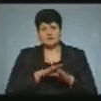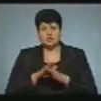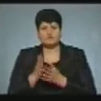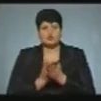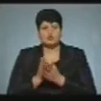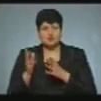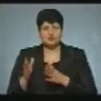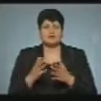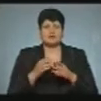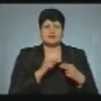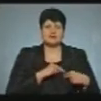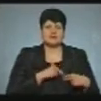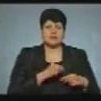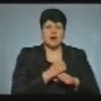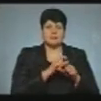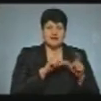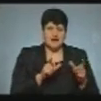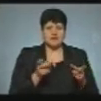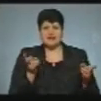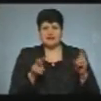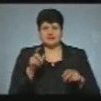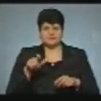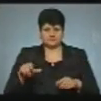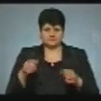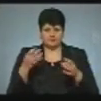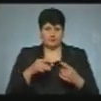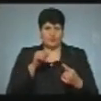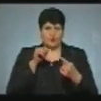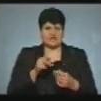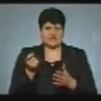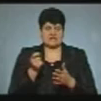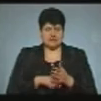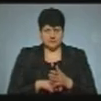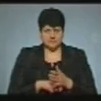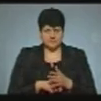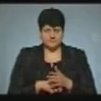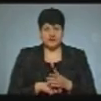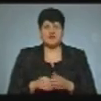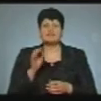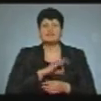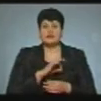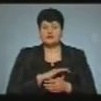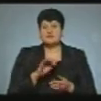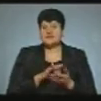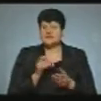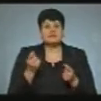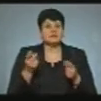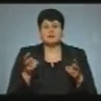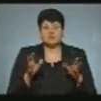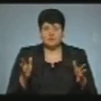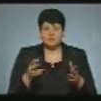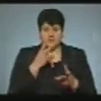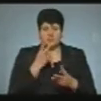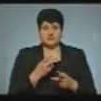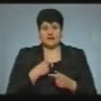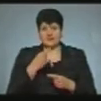служби, працівники аптеки та відвідувачі, які виступили проти її закриття. По-перше, вигідно, що в центрі, звідки би не прийшов. По-друге, ви бачите, я